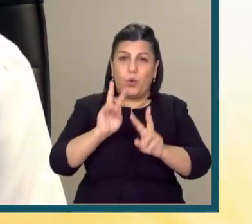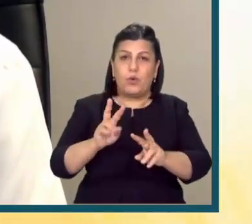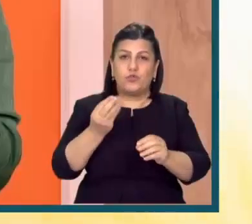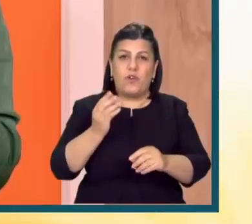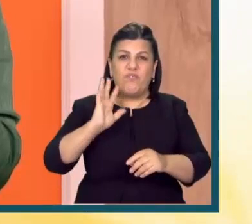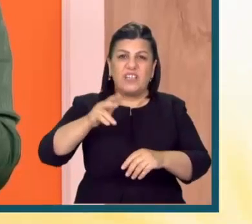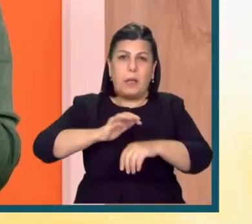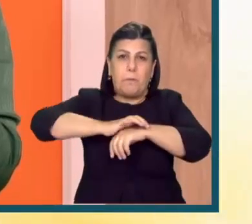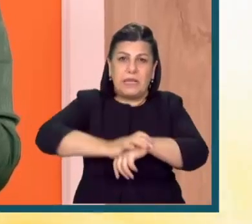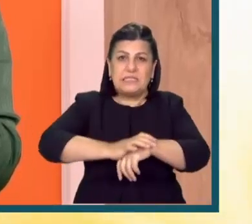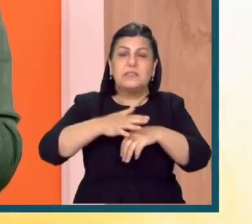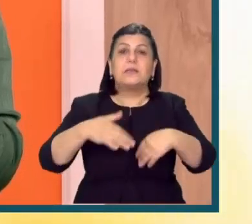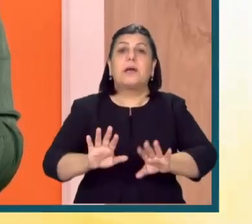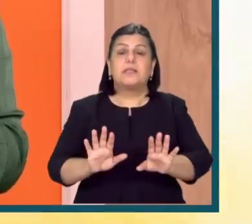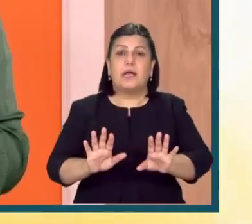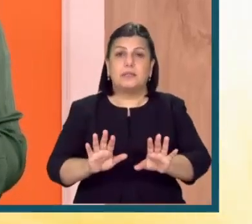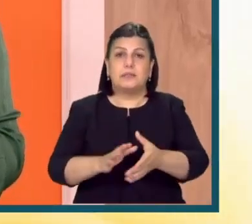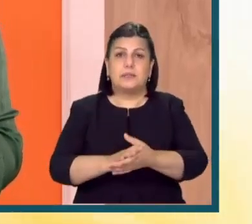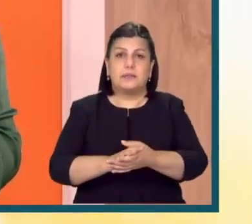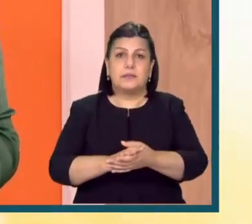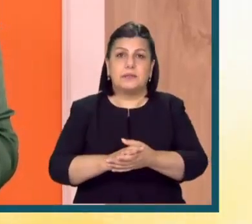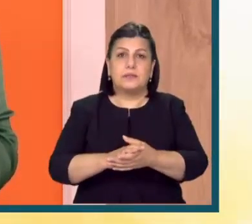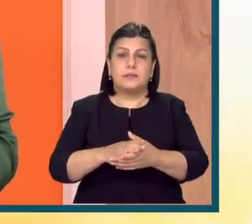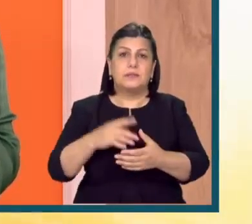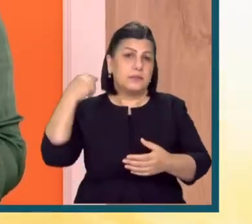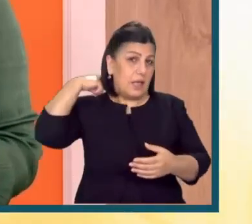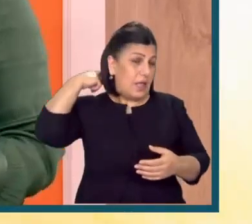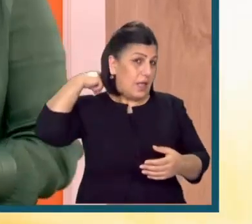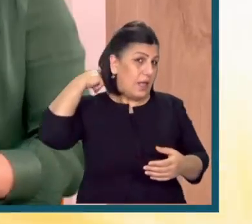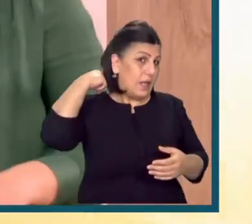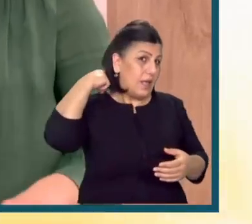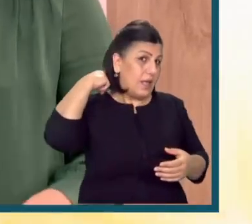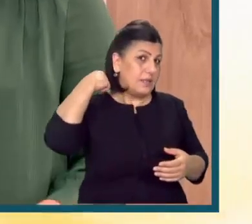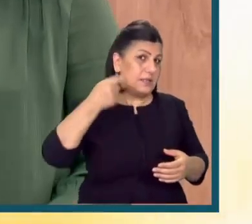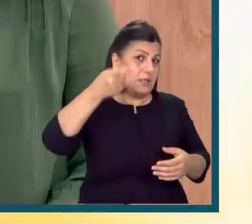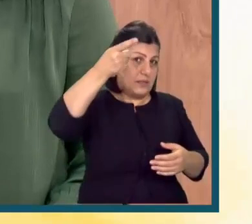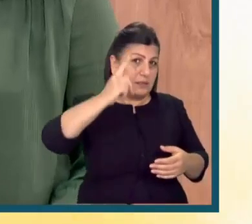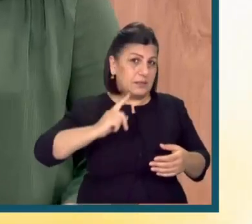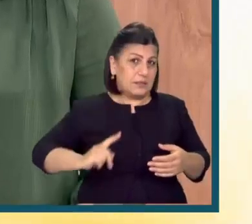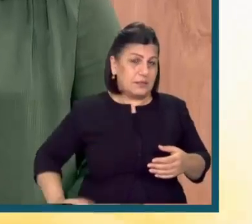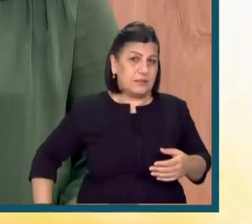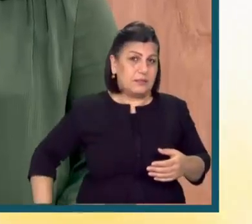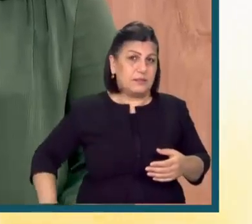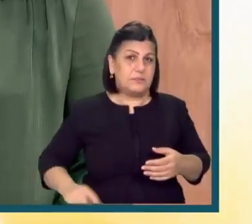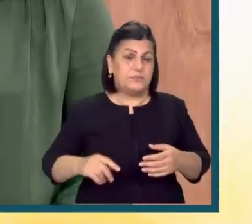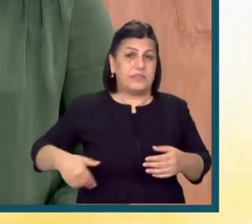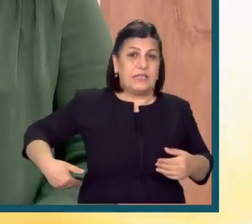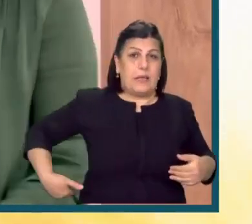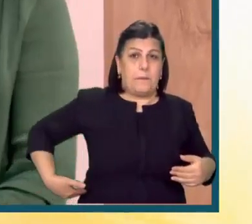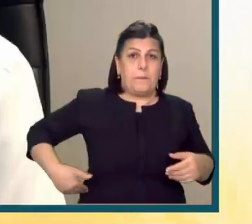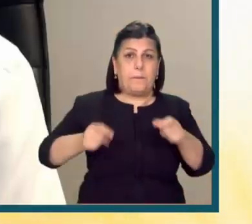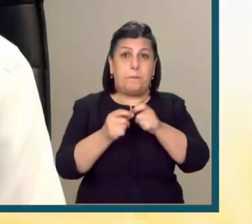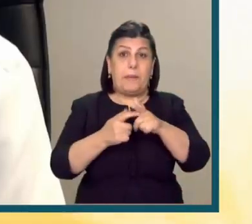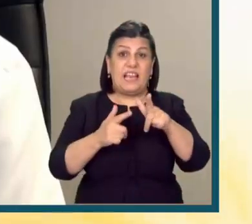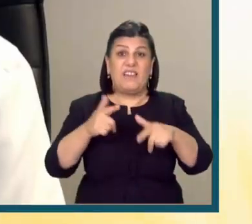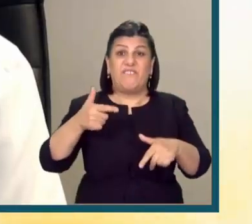fazla bastırmadan şeye kadar ense kökünüzden kuyruk sokumuna kadar ama bel fıtığının